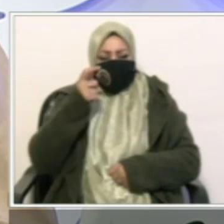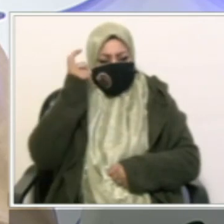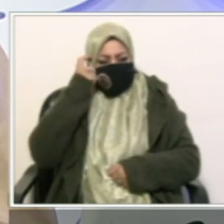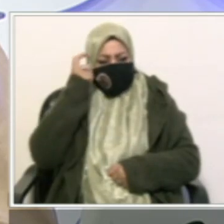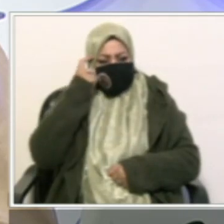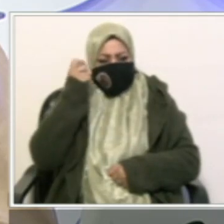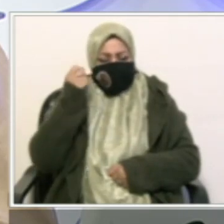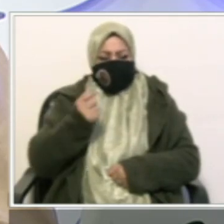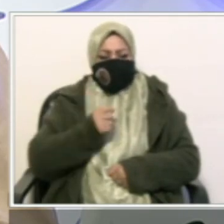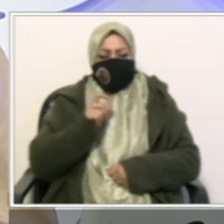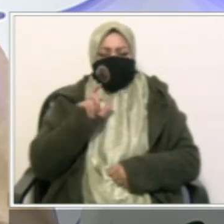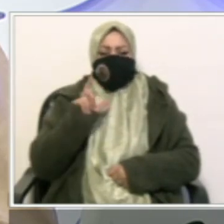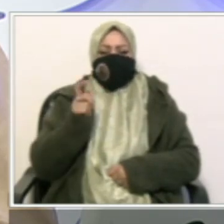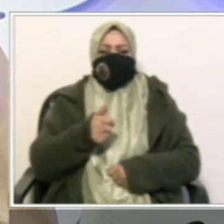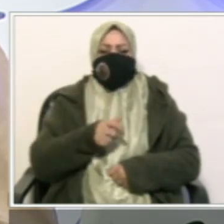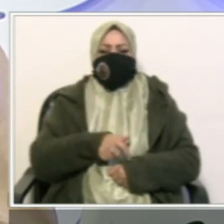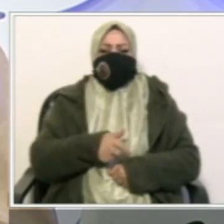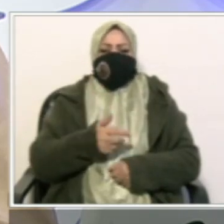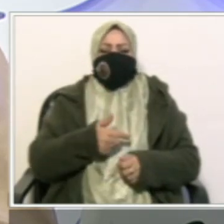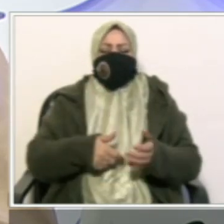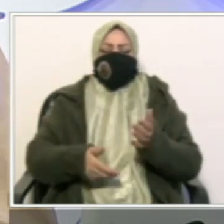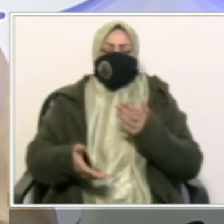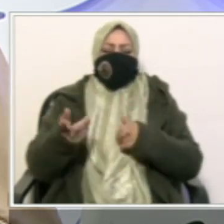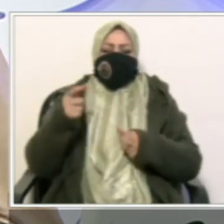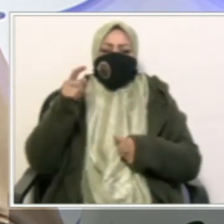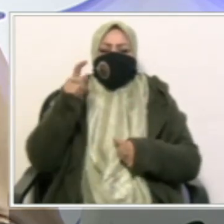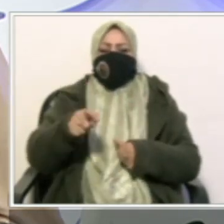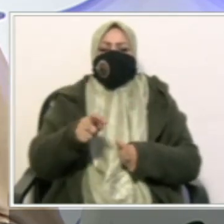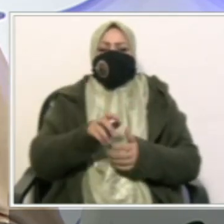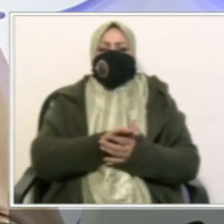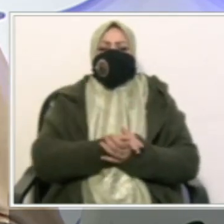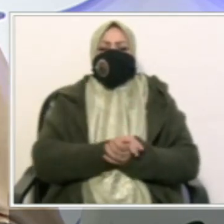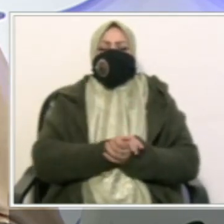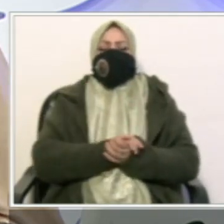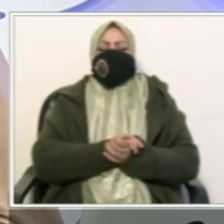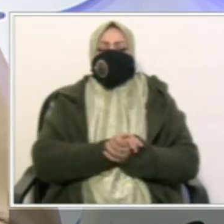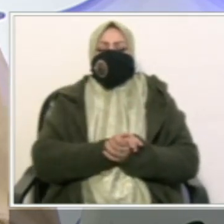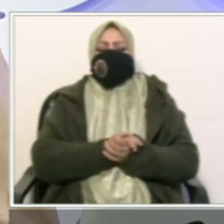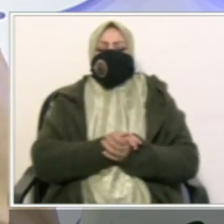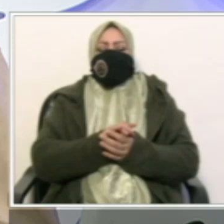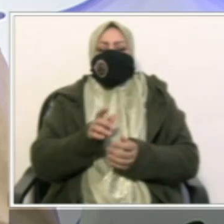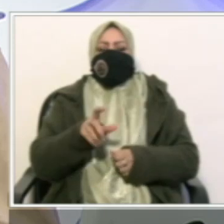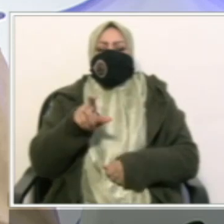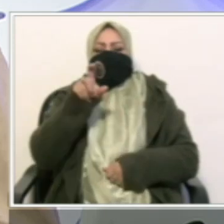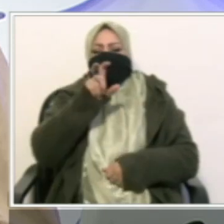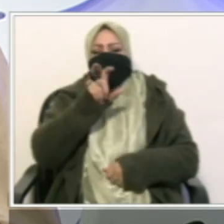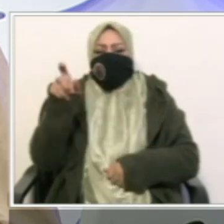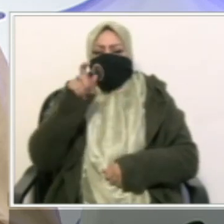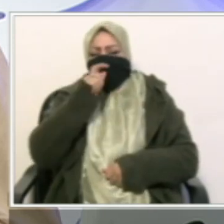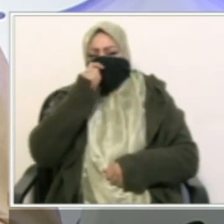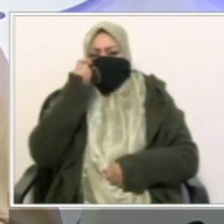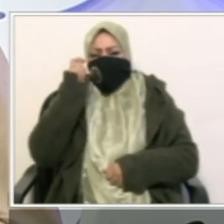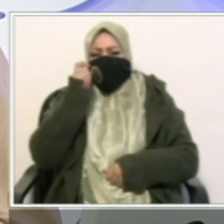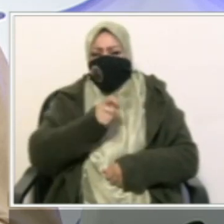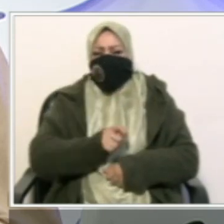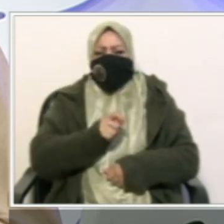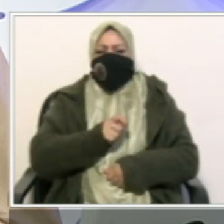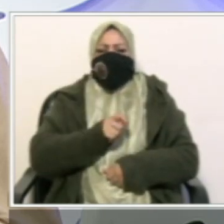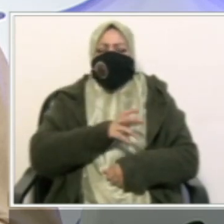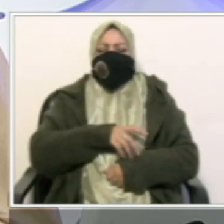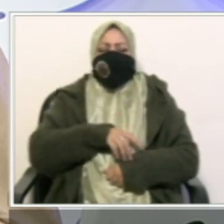لا شيء في الوجود أشد على المسلمين وعلى وجودهم وعلى مقدساتهم من اليهود